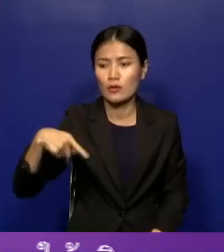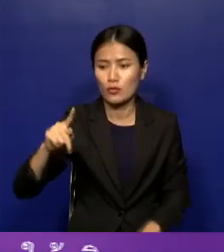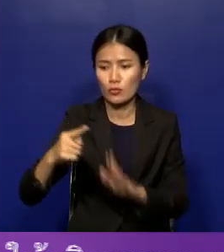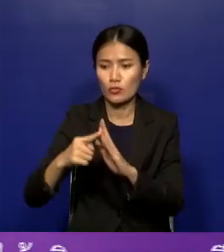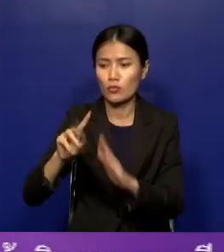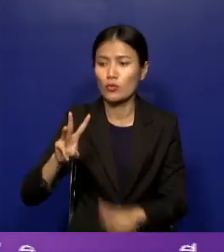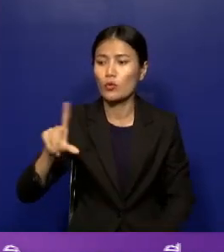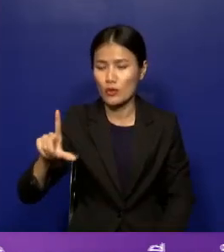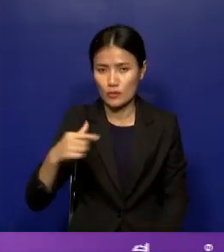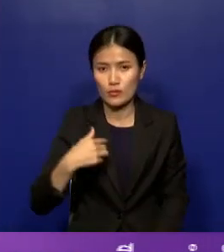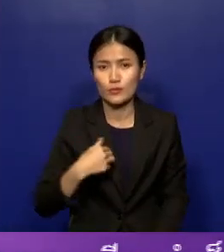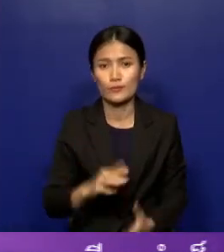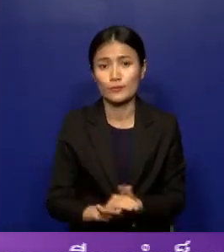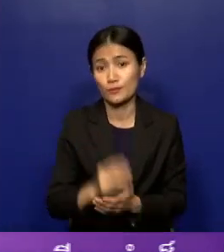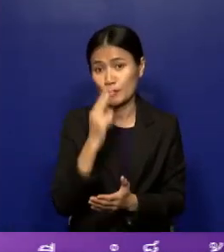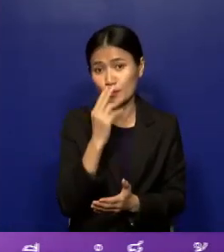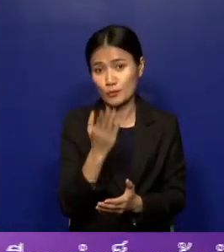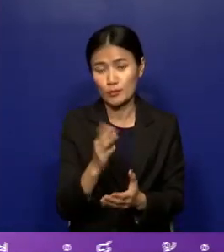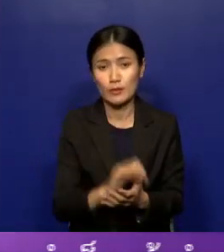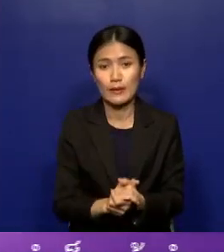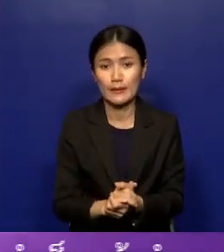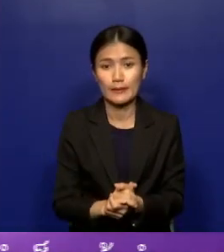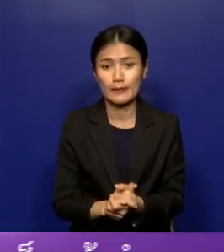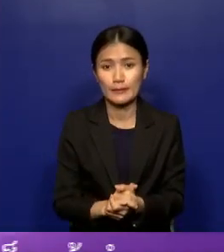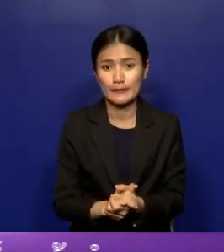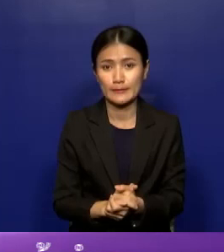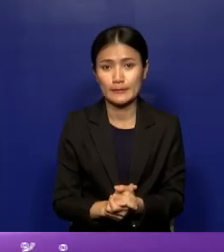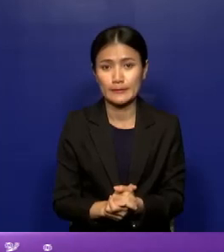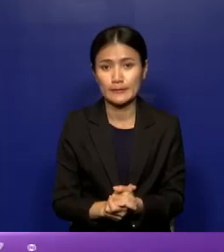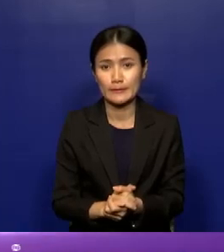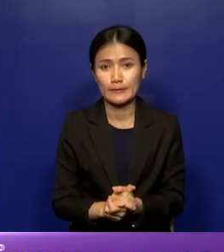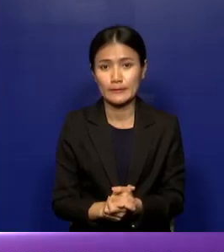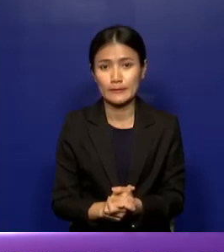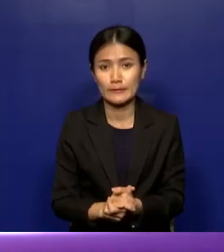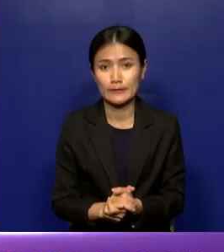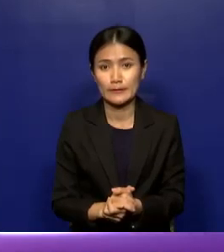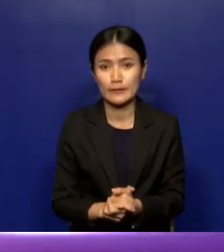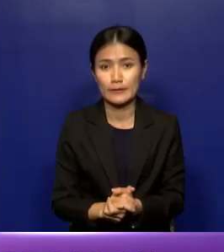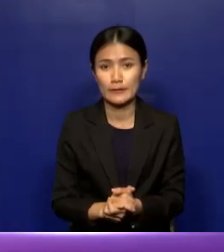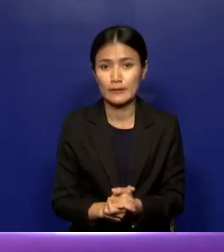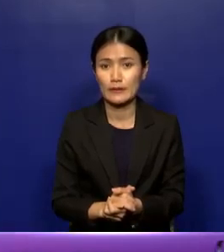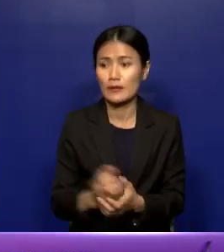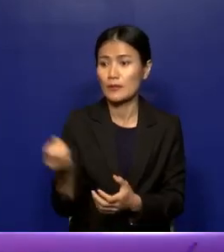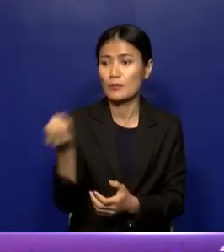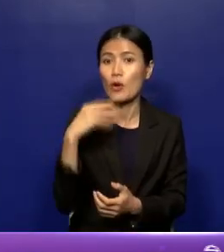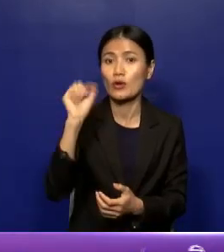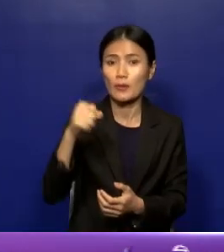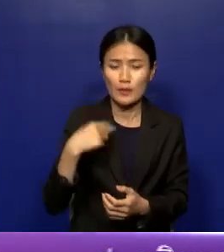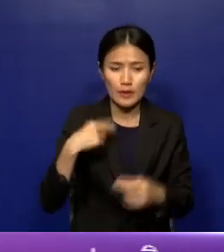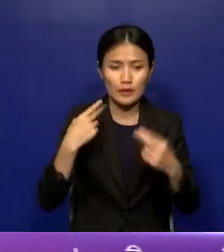ผมกลับเรียนอย่างนี้นะครับขออนุญาตเปิดนิดเดียวครับเมื่อกี้ที่พูดว่าร้อยนายกแก้ไขไม่ได้ท่านตัดตอนไปวรรคเดียวเ